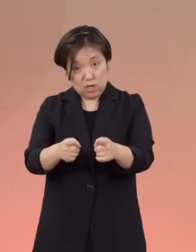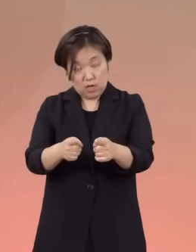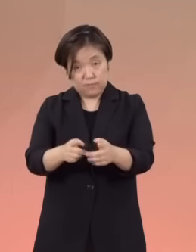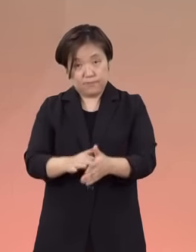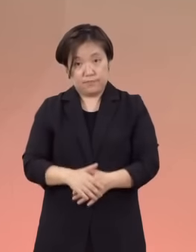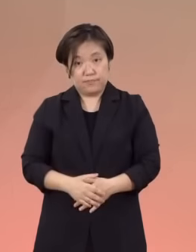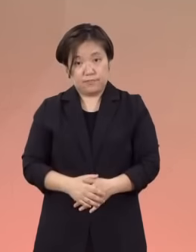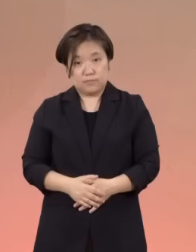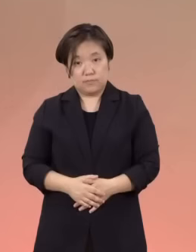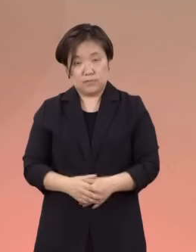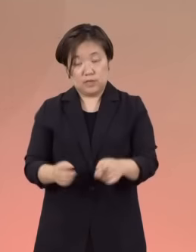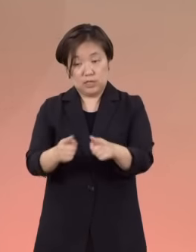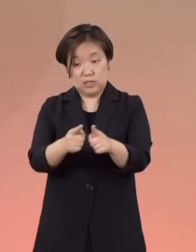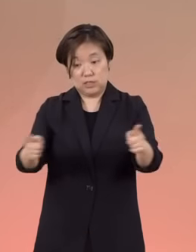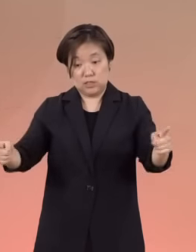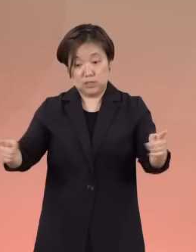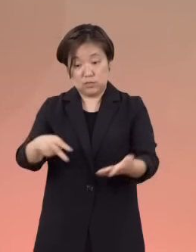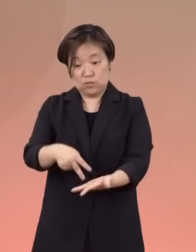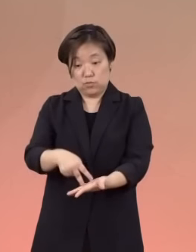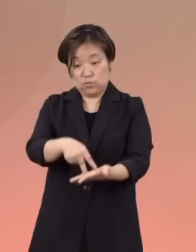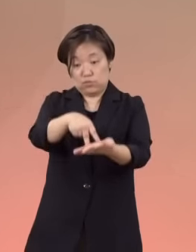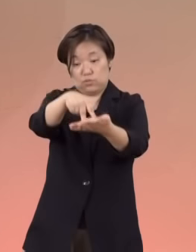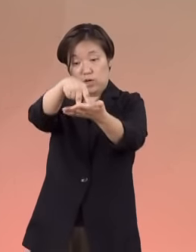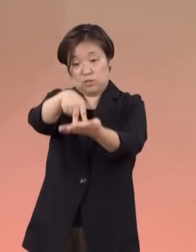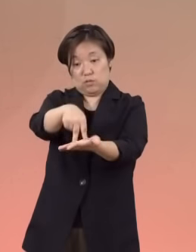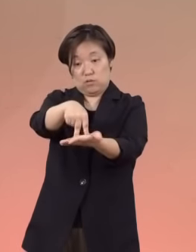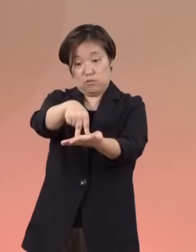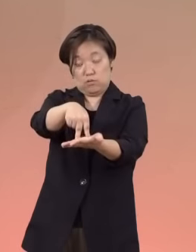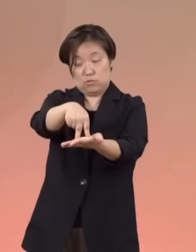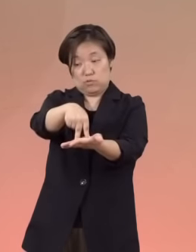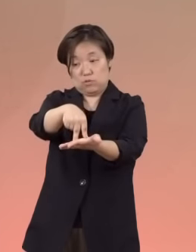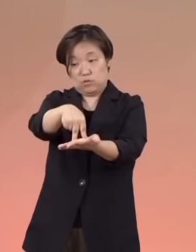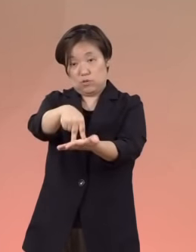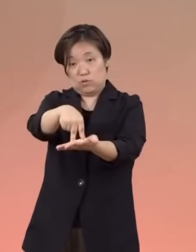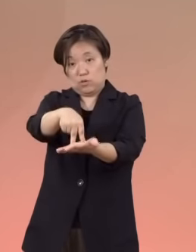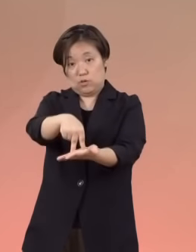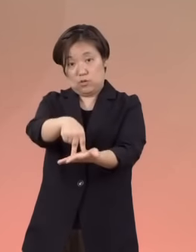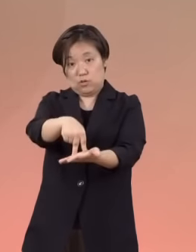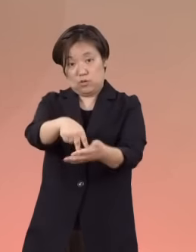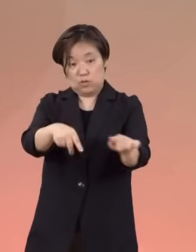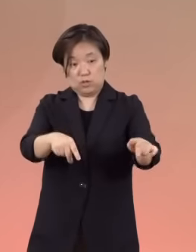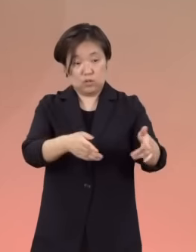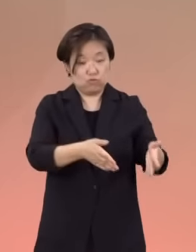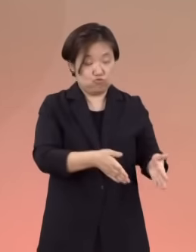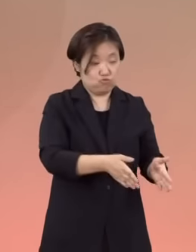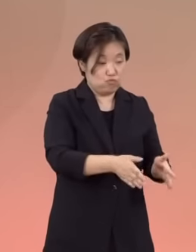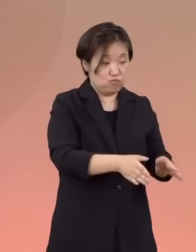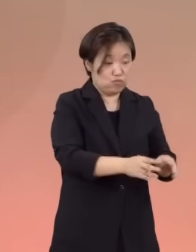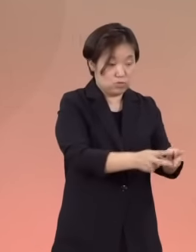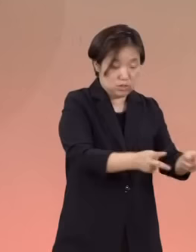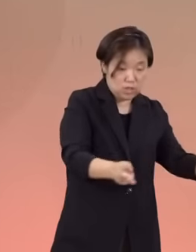탔는데요 지하 주차장과 아파트 엘리베이터가 분리되어 있는 구조입니다